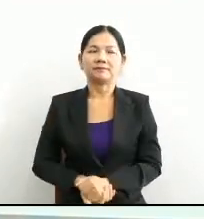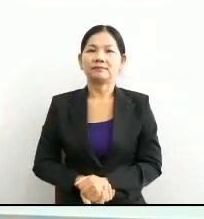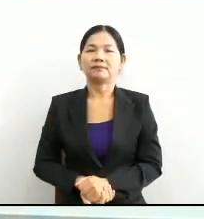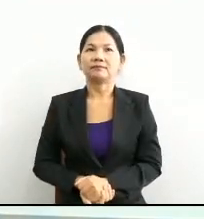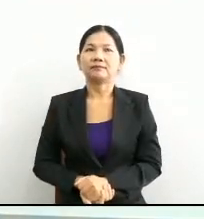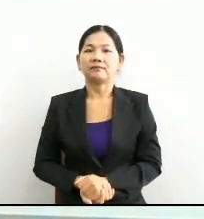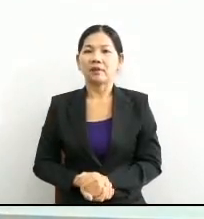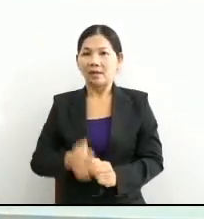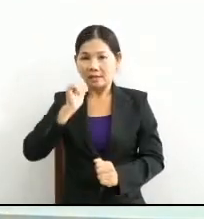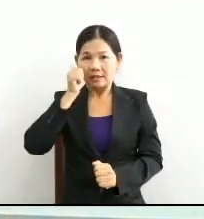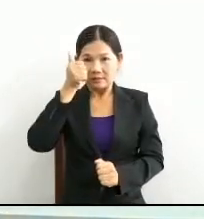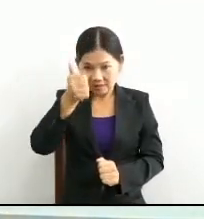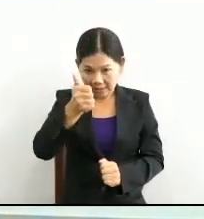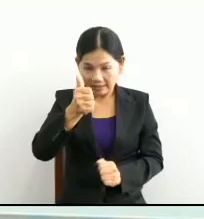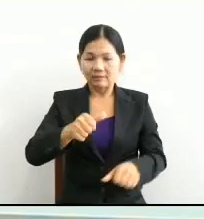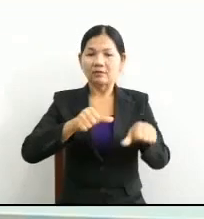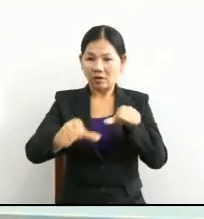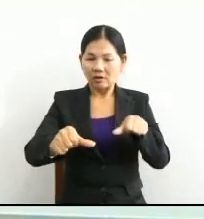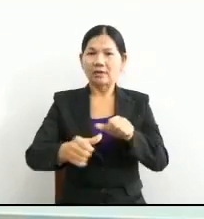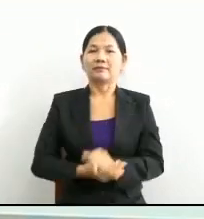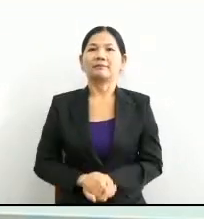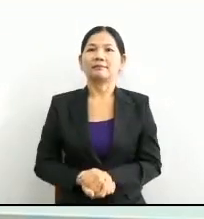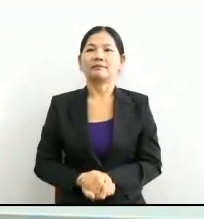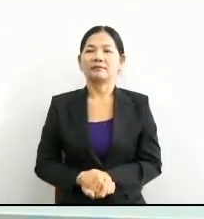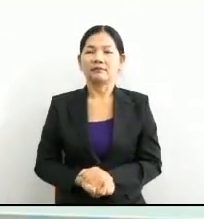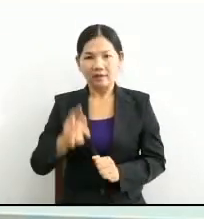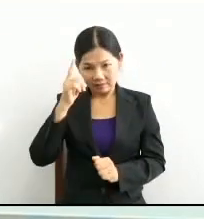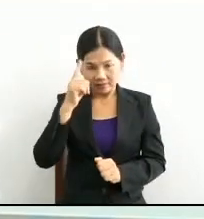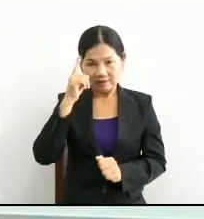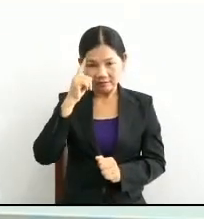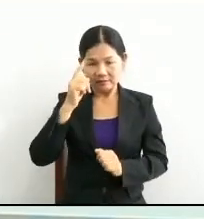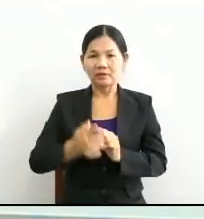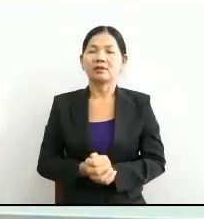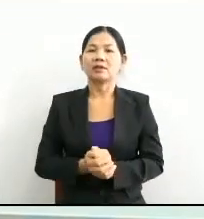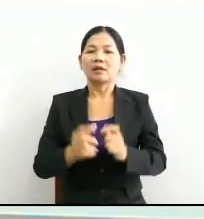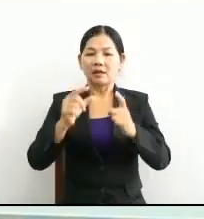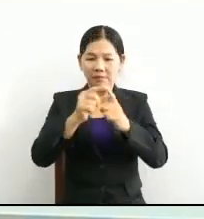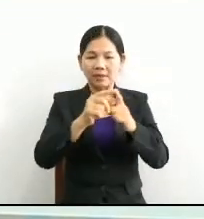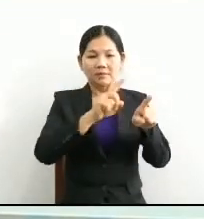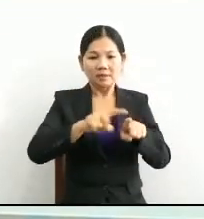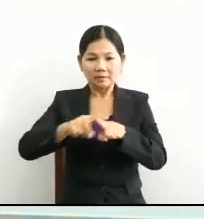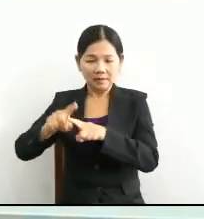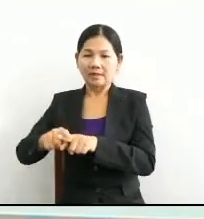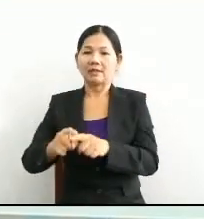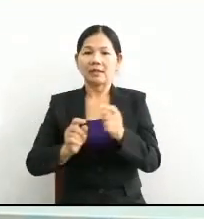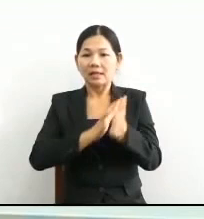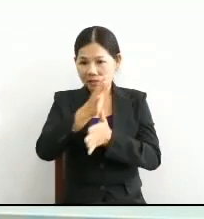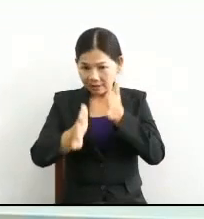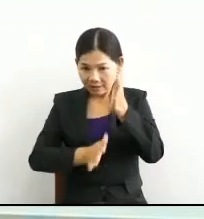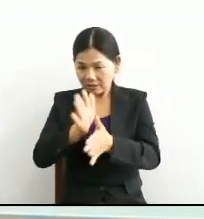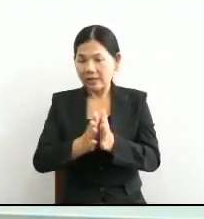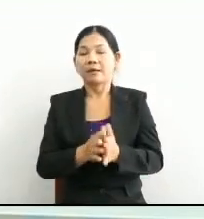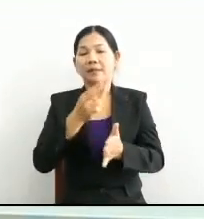cha chăm pe đặt ngay sai để dương riêng mình to thì mình riêng chăm lại kêu an là đặt tới con đằng ngay thế bị xem xây nước an nhưng mà tiệt sản dịch con mình chầm ngó